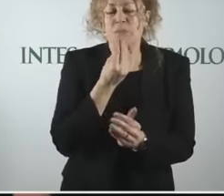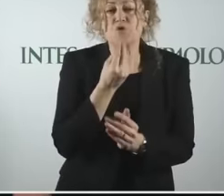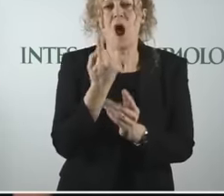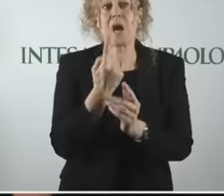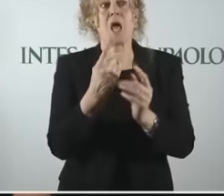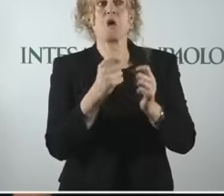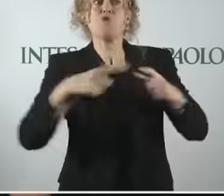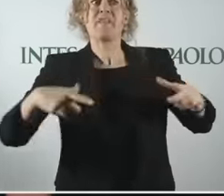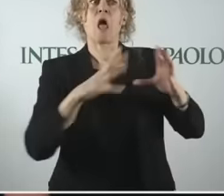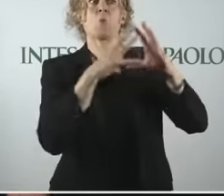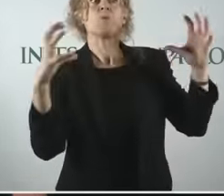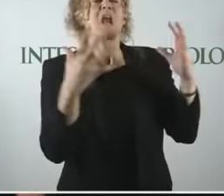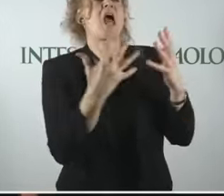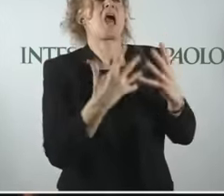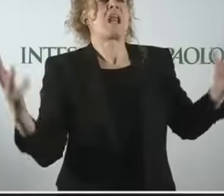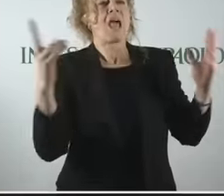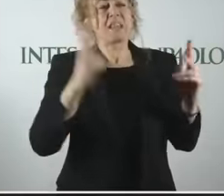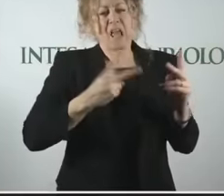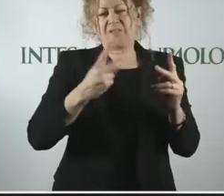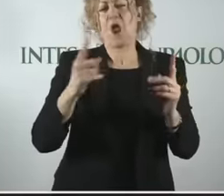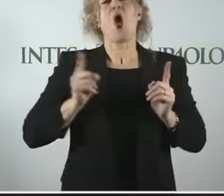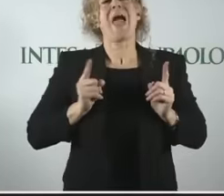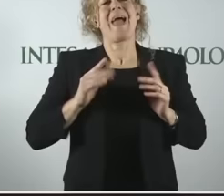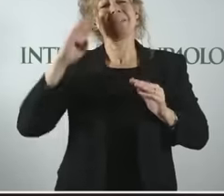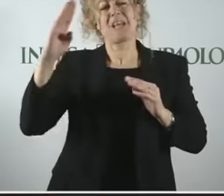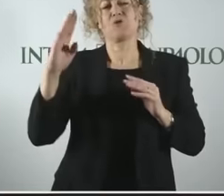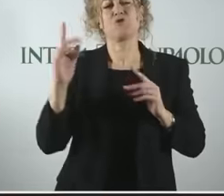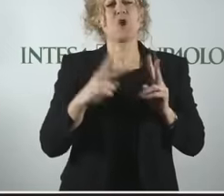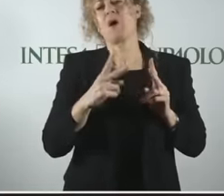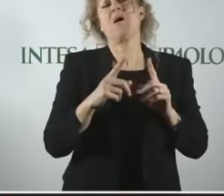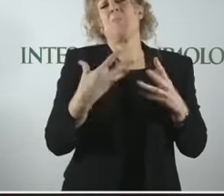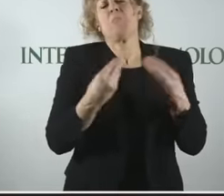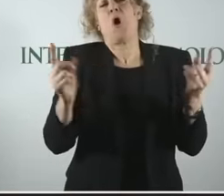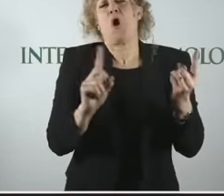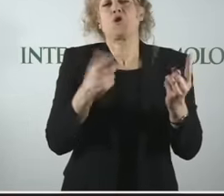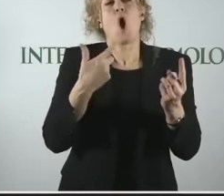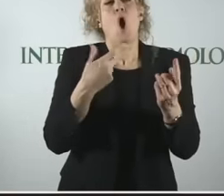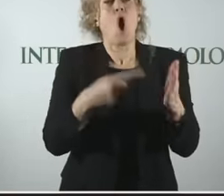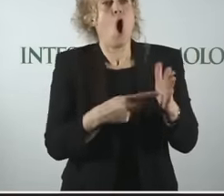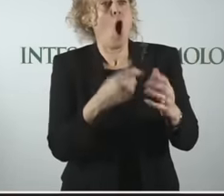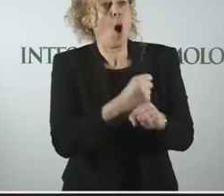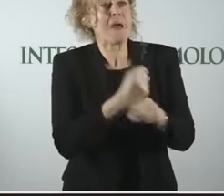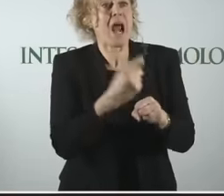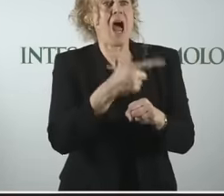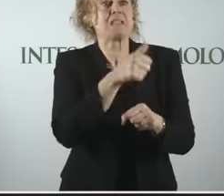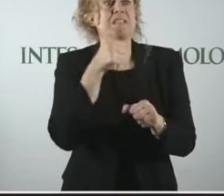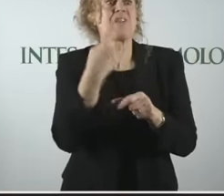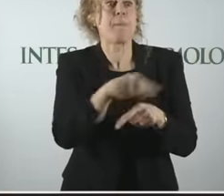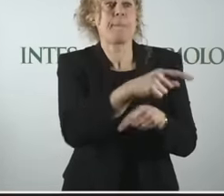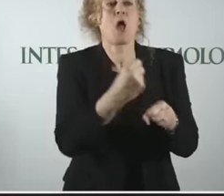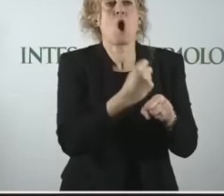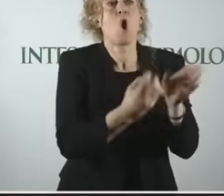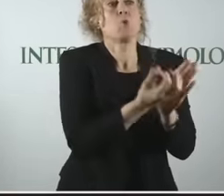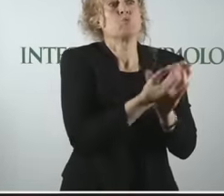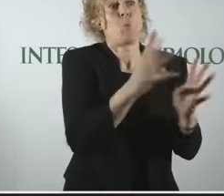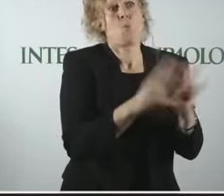industriali però il reclutamento dell'esercito non ha inciso molto perché gli operai sono indispensabili per la produzione bellica quindi Torino per